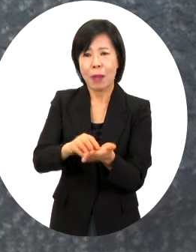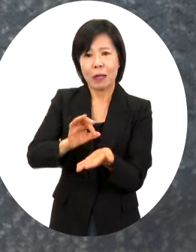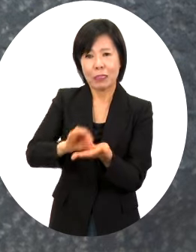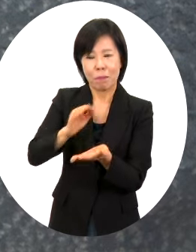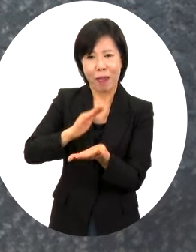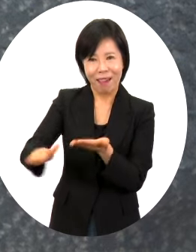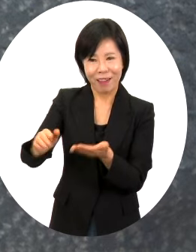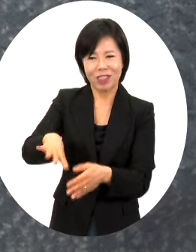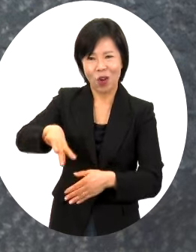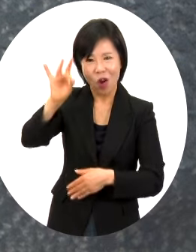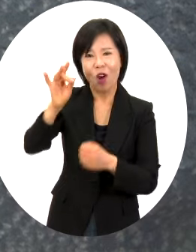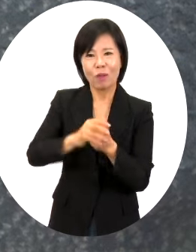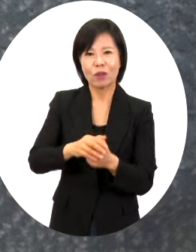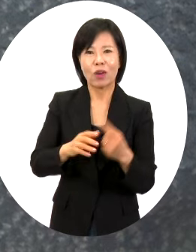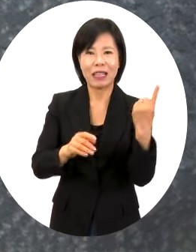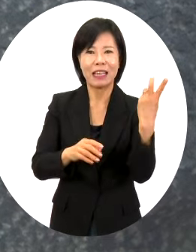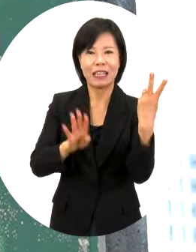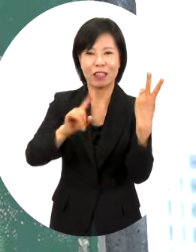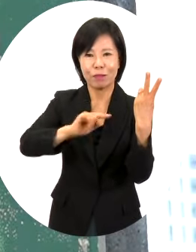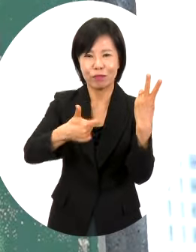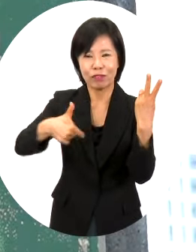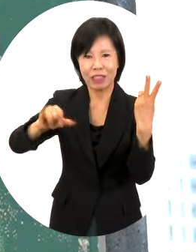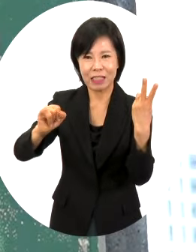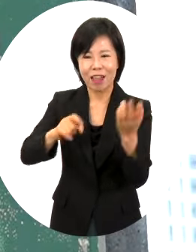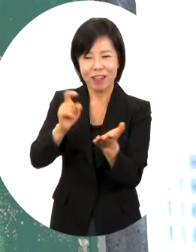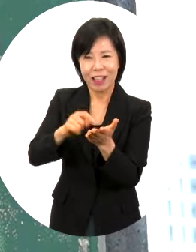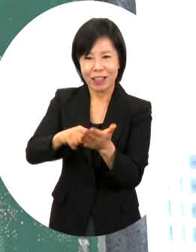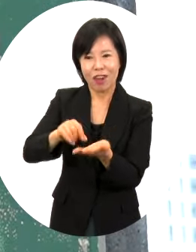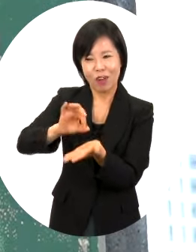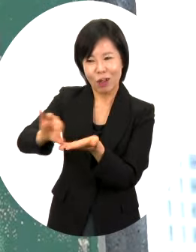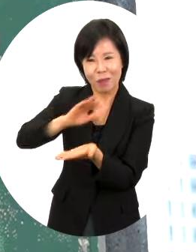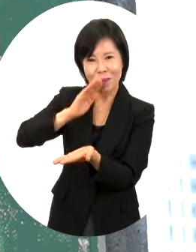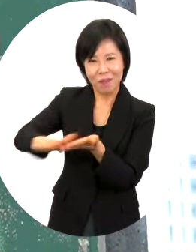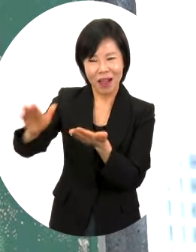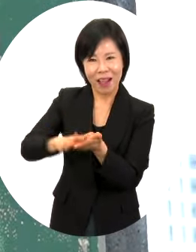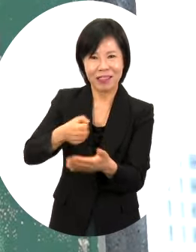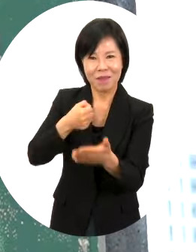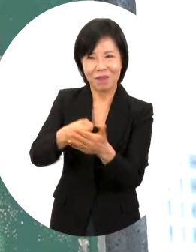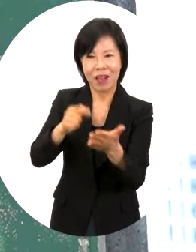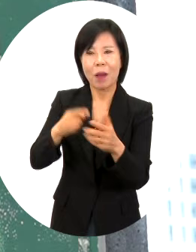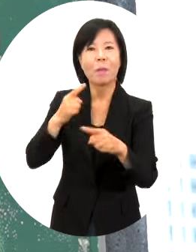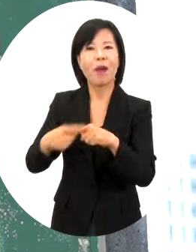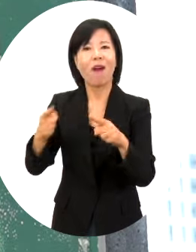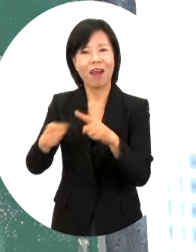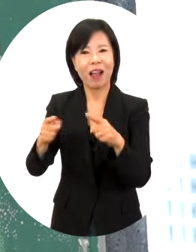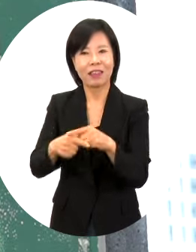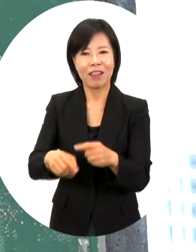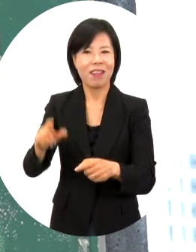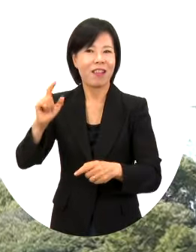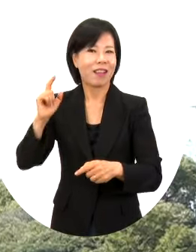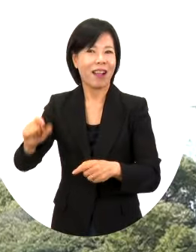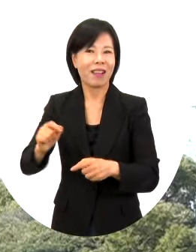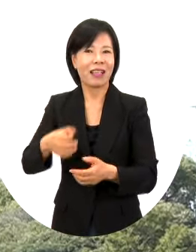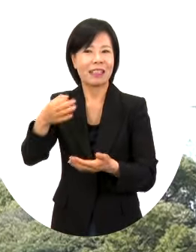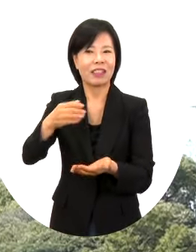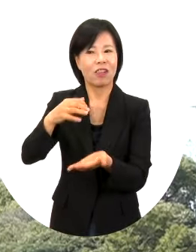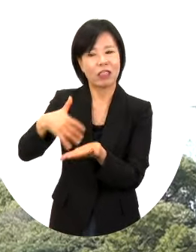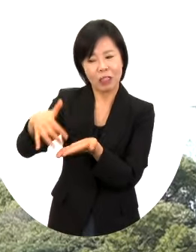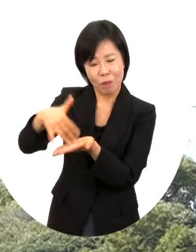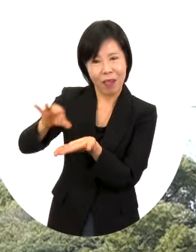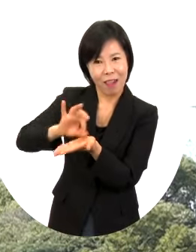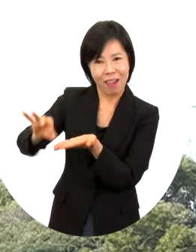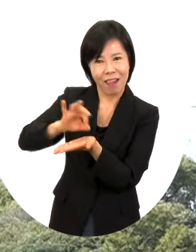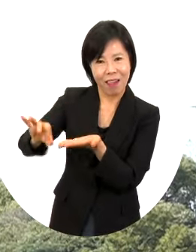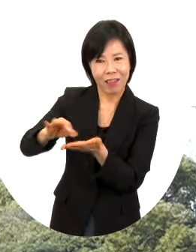신속 집행 도입 이래 처음으로 1, 2분기별 신속 집행 목표를 설정하고 평가를 실시하는 등 강력한